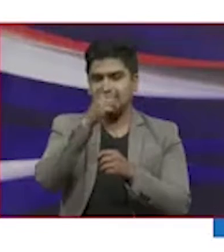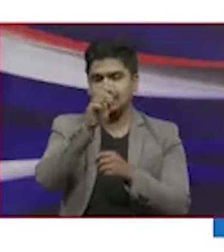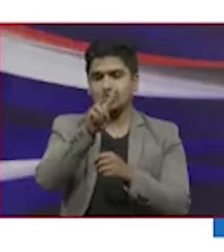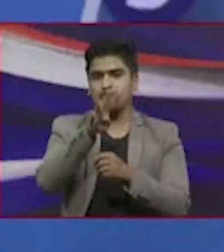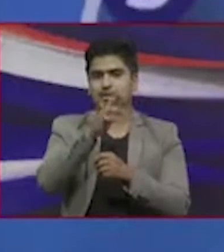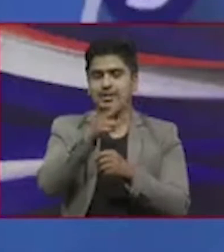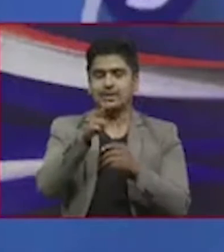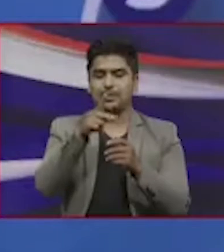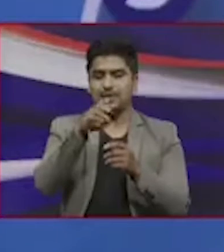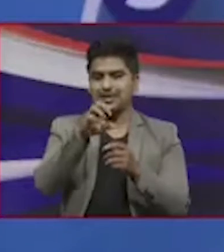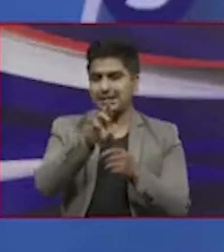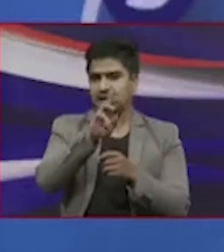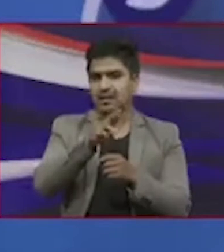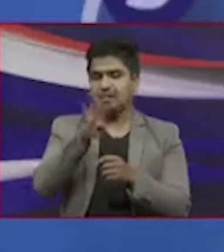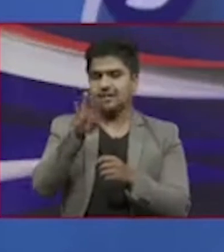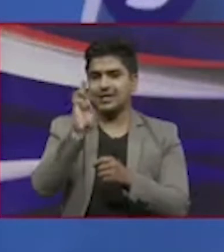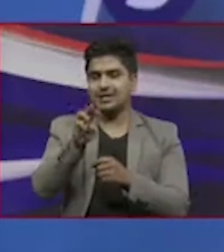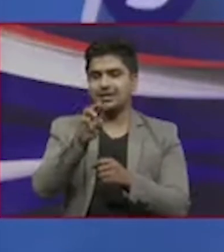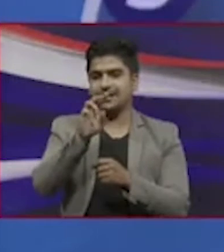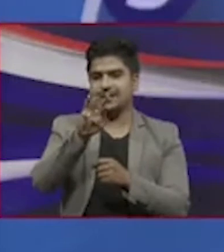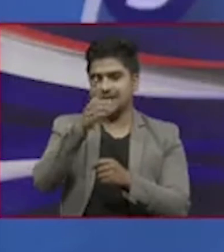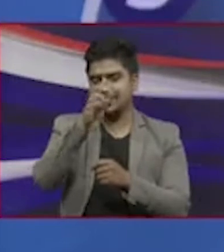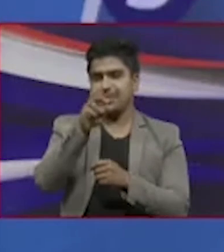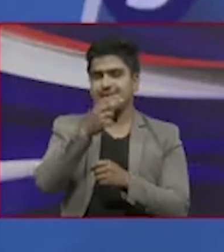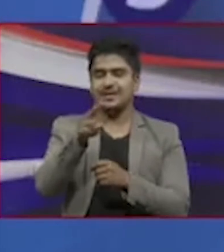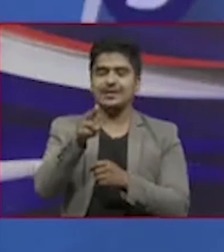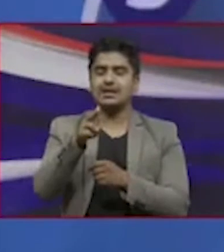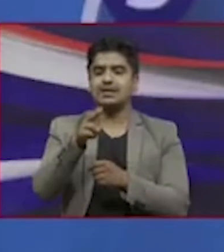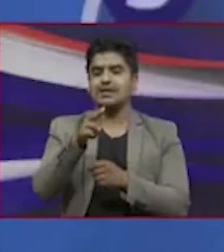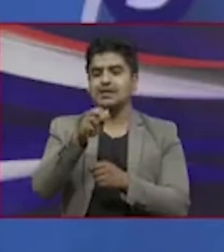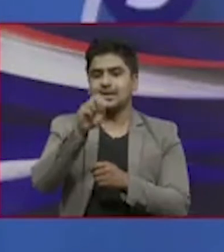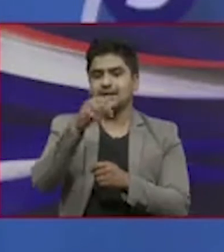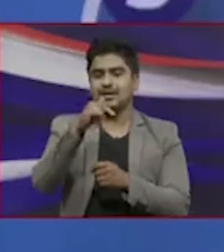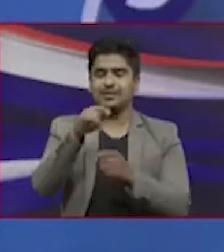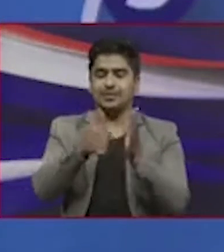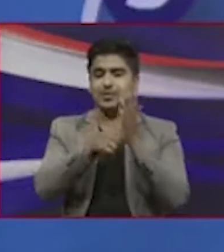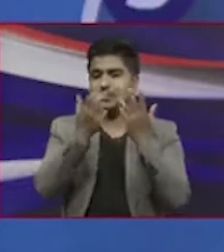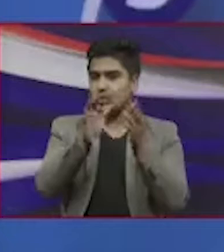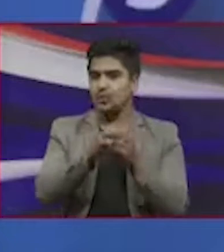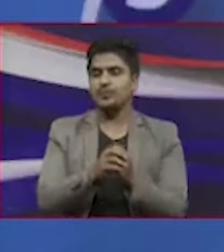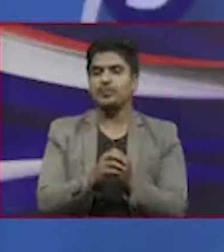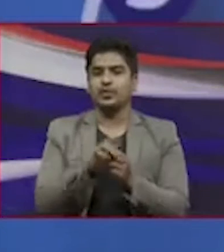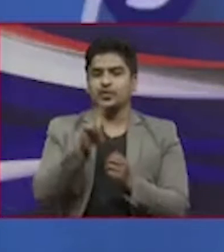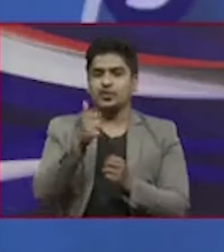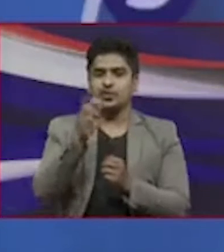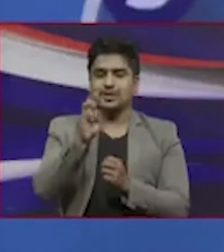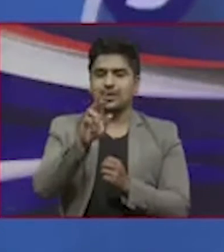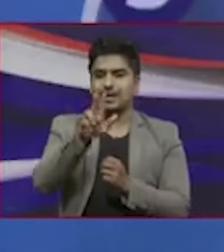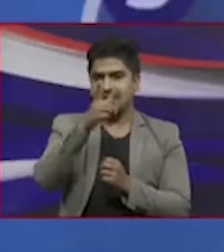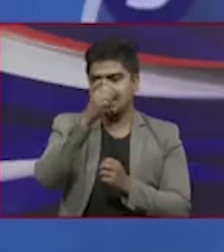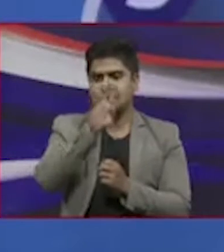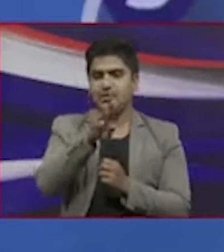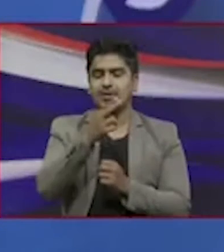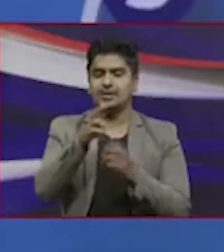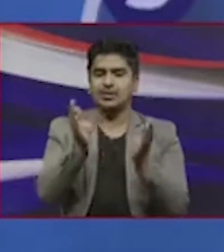12,524 जनाको पिसिआर विधिबाट र 4,320 जनाको एन्टिजेन विधिबाट परीक्षण भएको थियो। यसरी 16,844